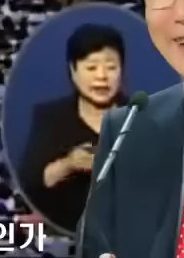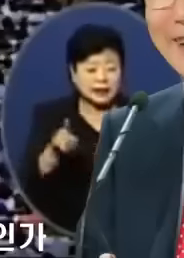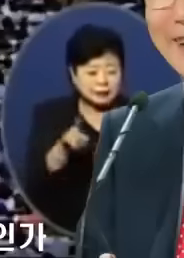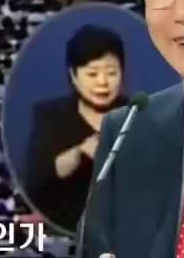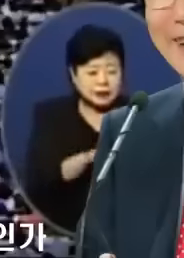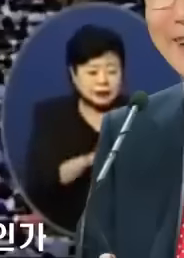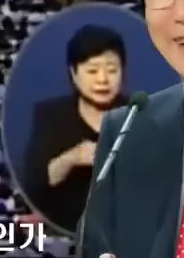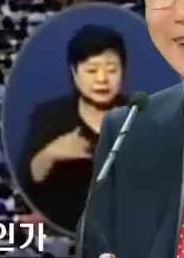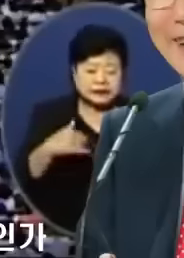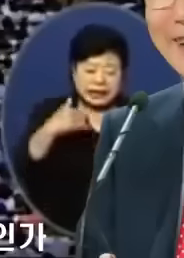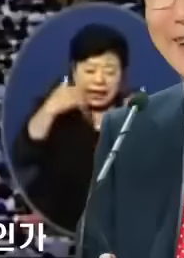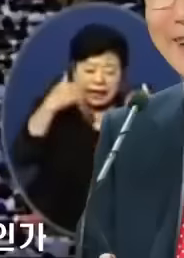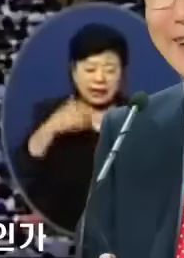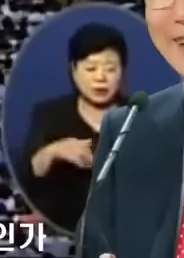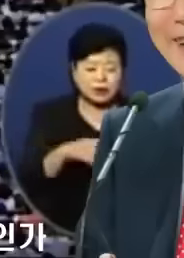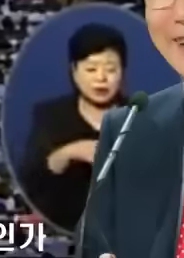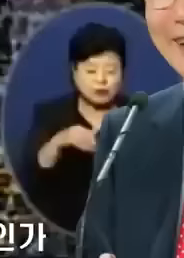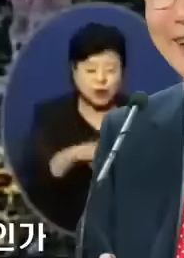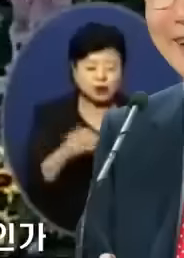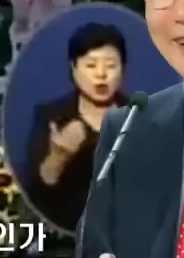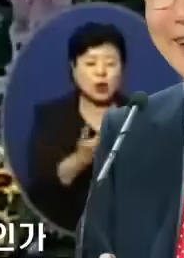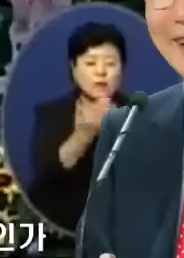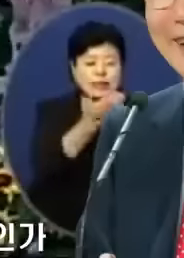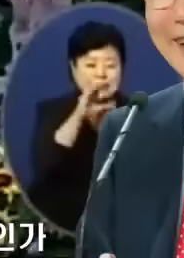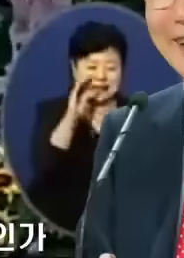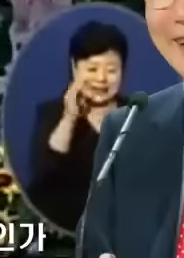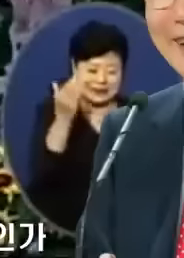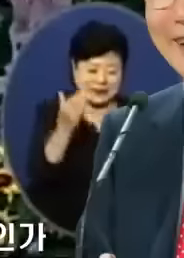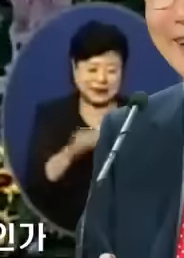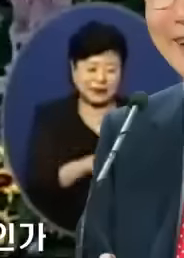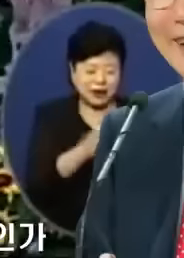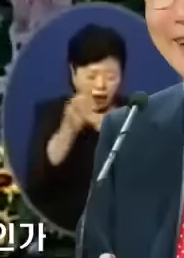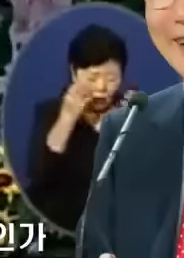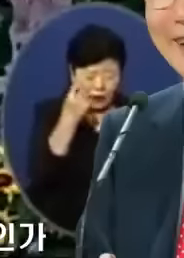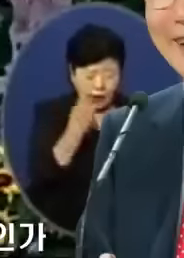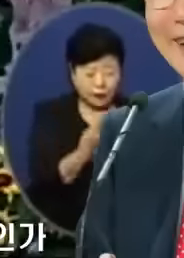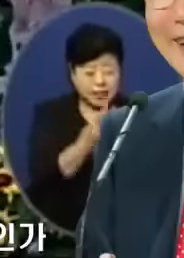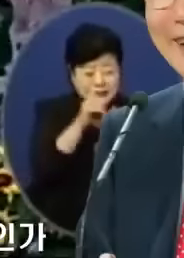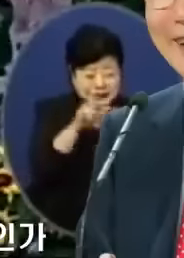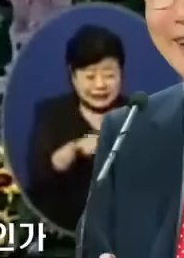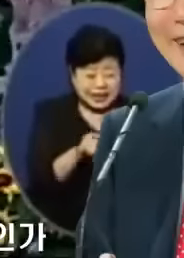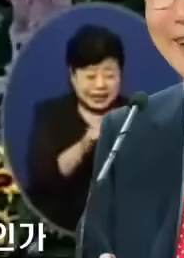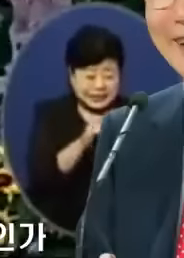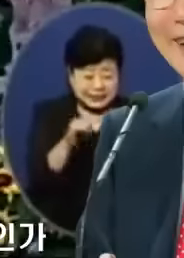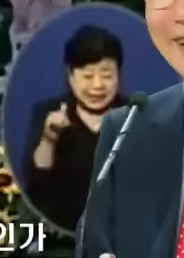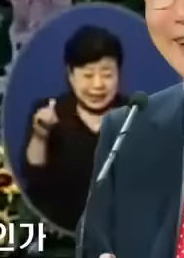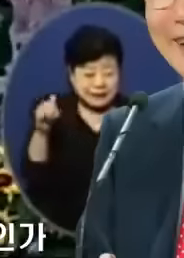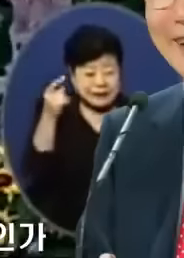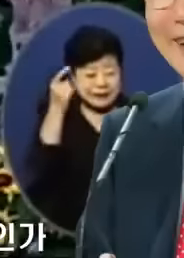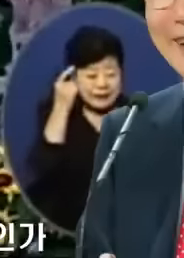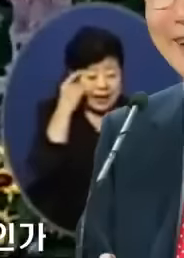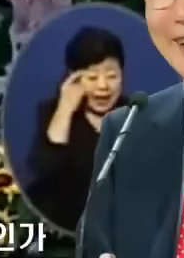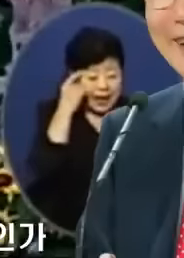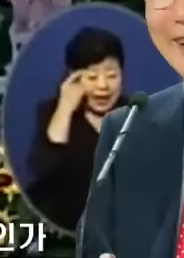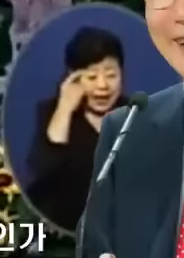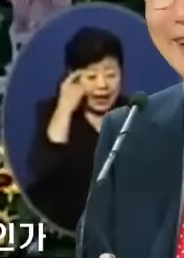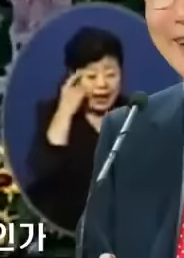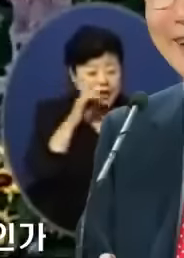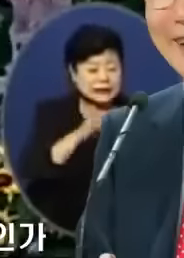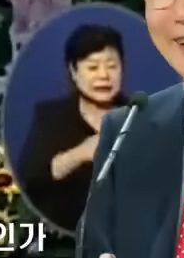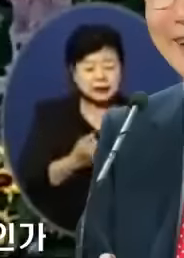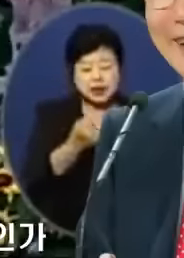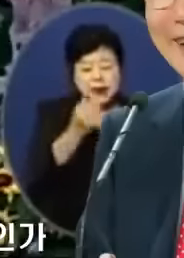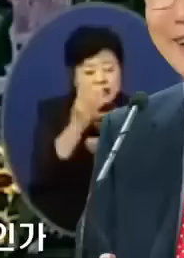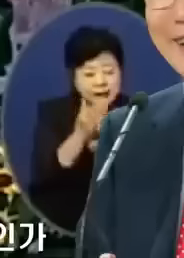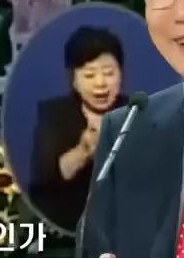신앙이 성장하고 문명도 성장한다는 것입니다. 우리가 고난이 다가올 때 인간적인 생각으로 잘못